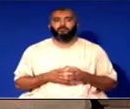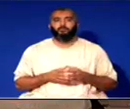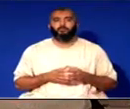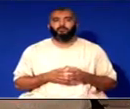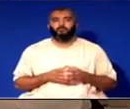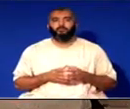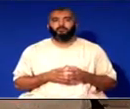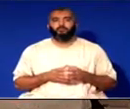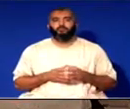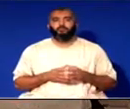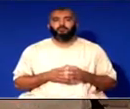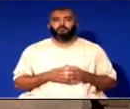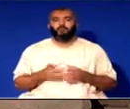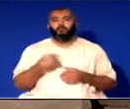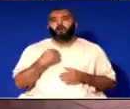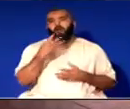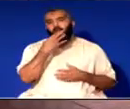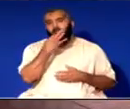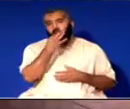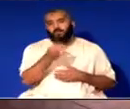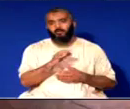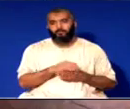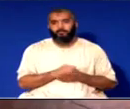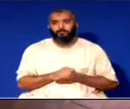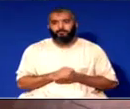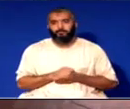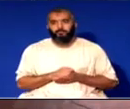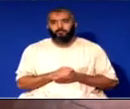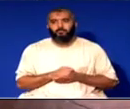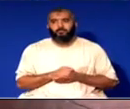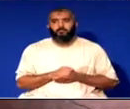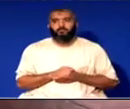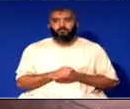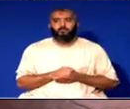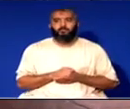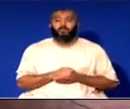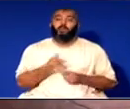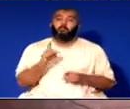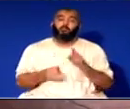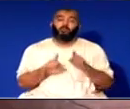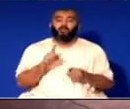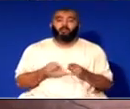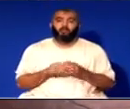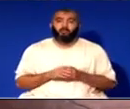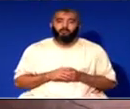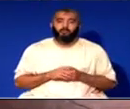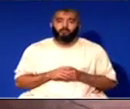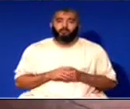ولكن انا واش قصدي دوك الان هذا لعل بالك